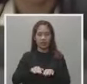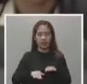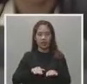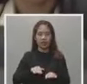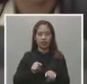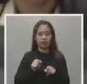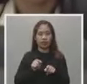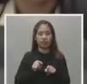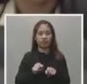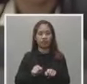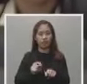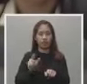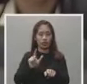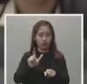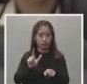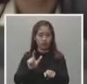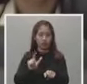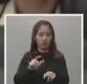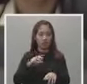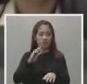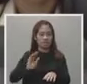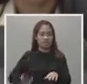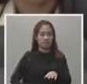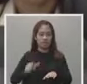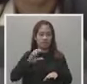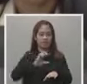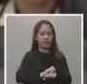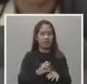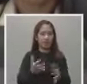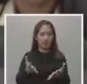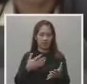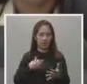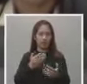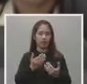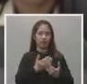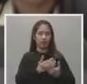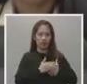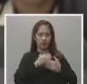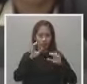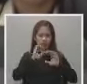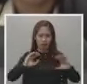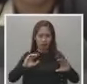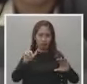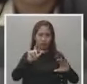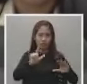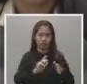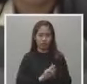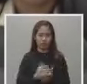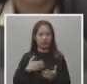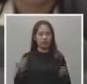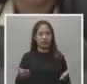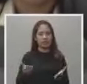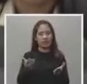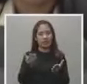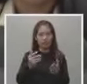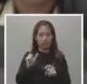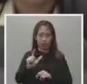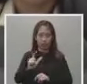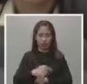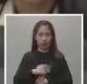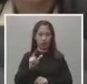ดหลานลุงตู่ FC เรารักรัฐบาลลุงตู่เชียร์ลุงประยุทธ์จันทร์โอชา